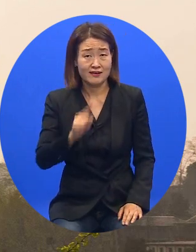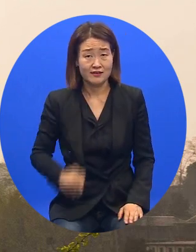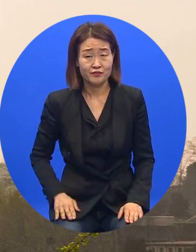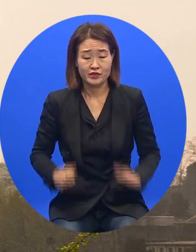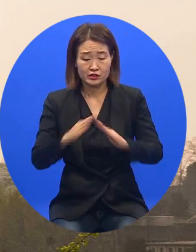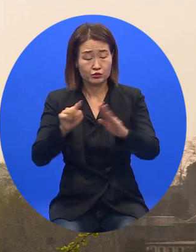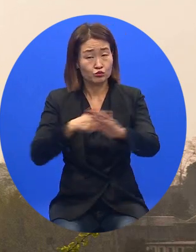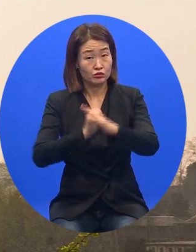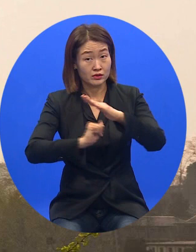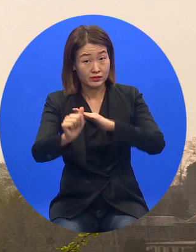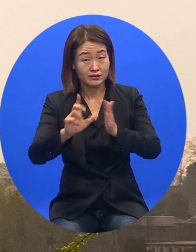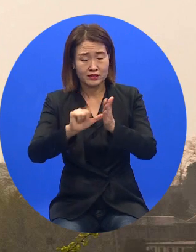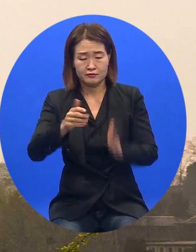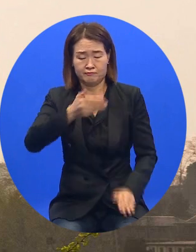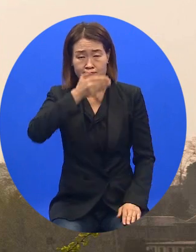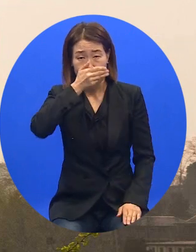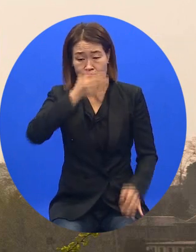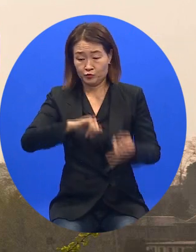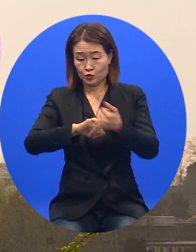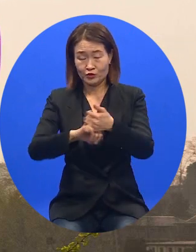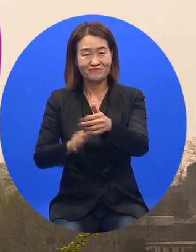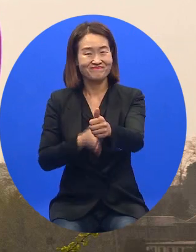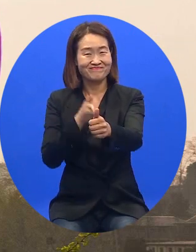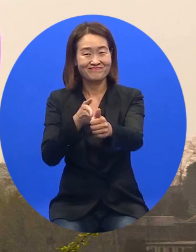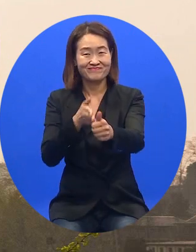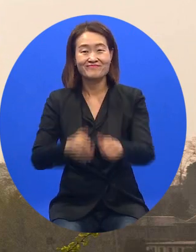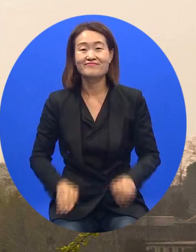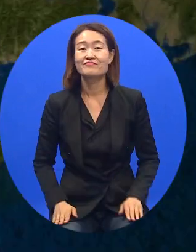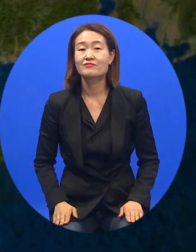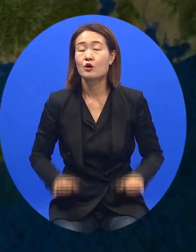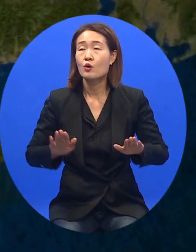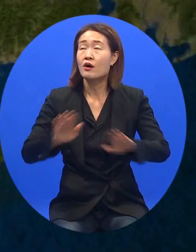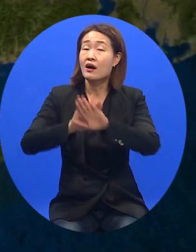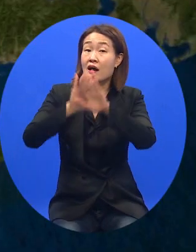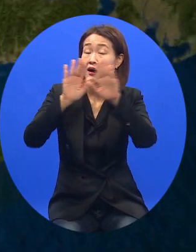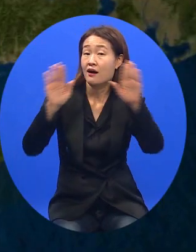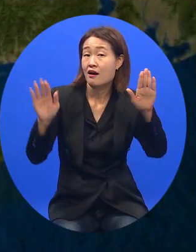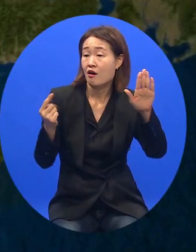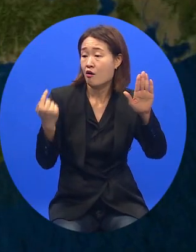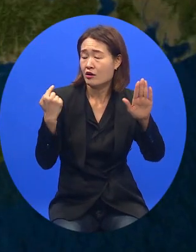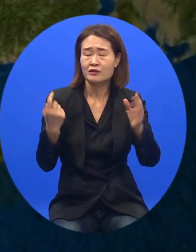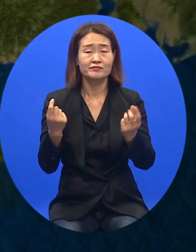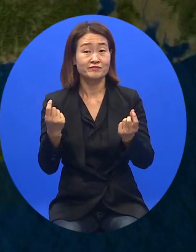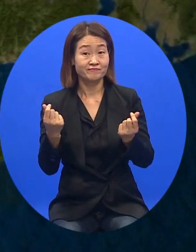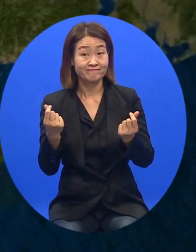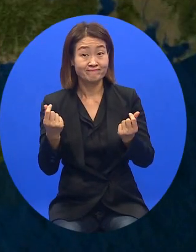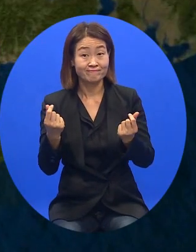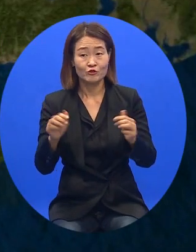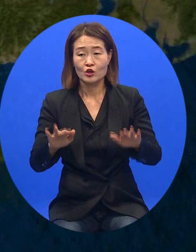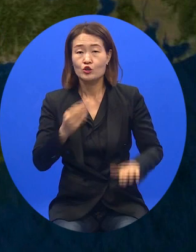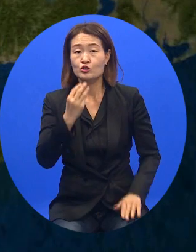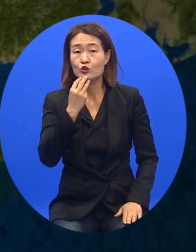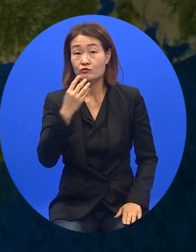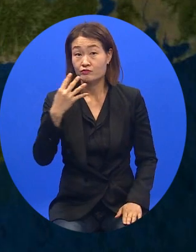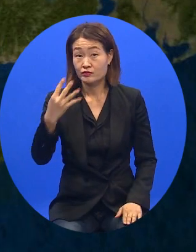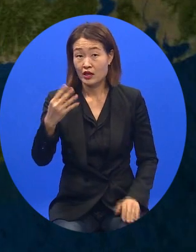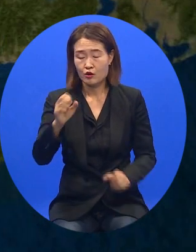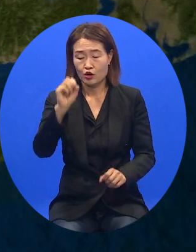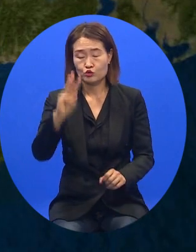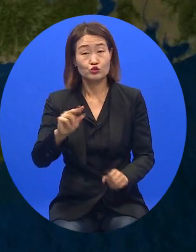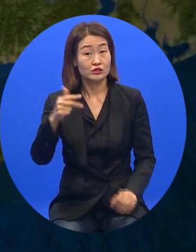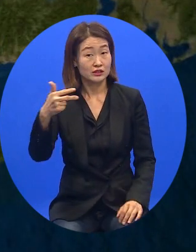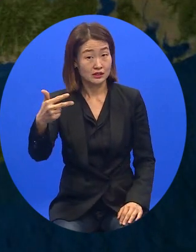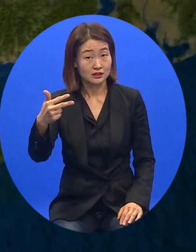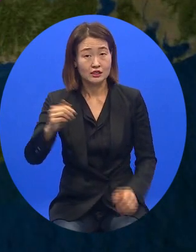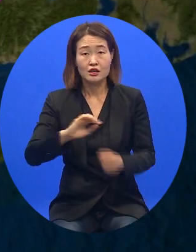짙어지겠습니다. 외출하실 때는 마스크를 꼭 챙기셔야겠습니다. 오늘 낮 기온 어제와 비슷하겠습니다. 서울 4도,